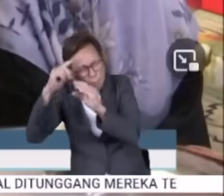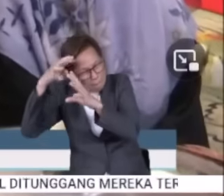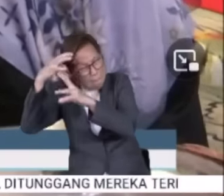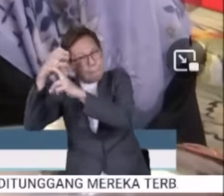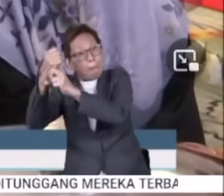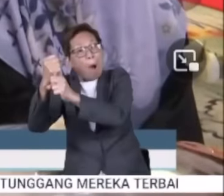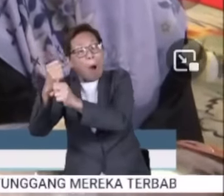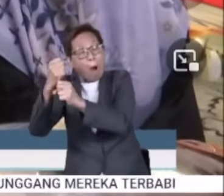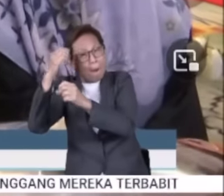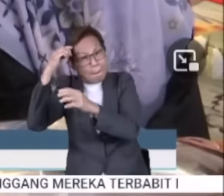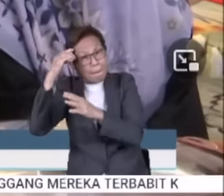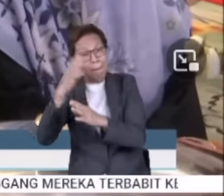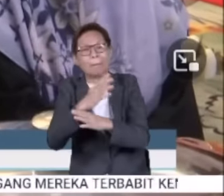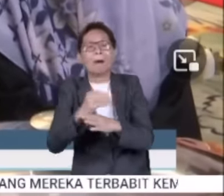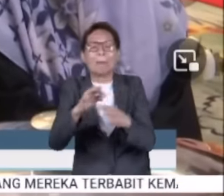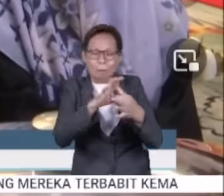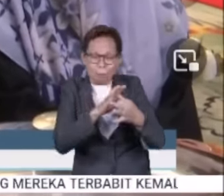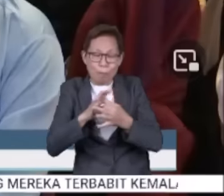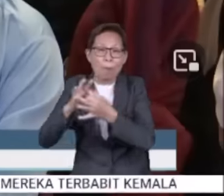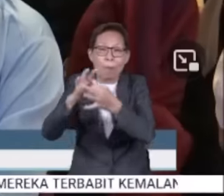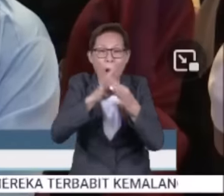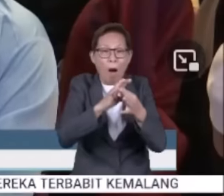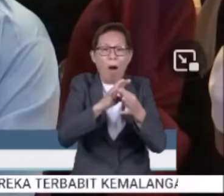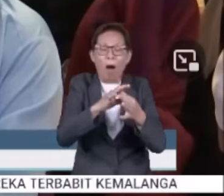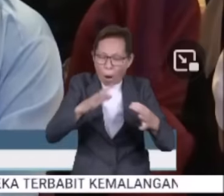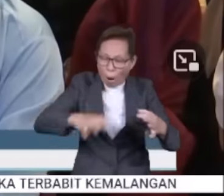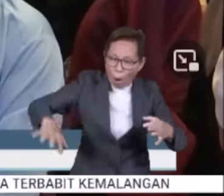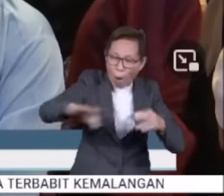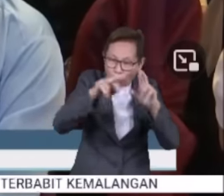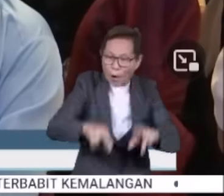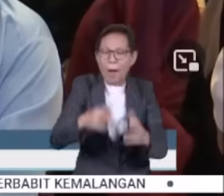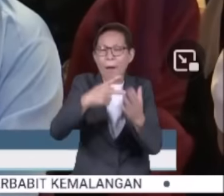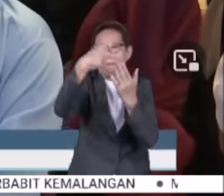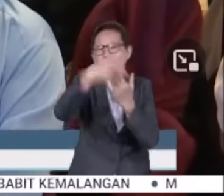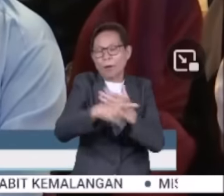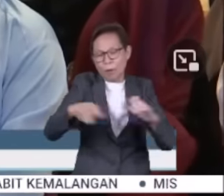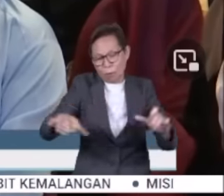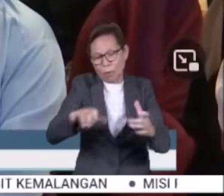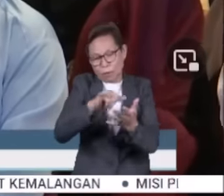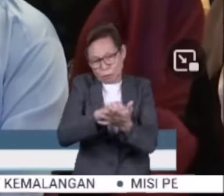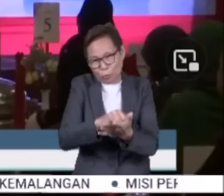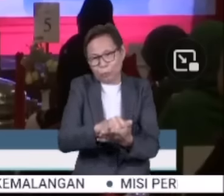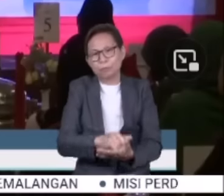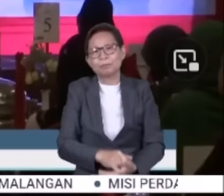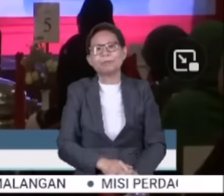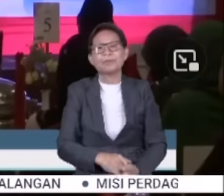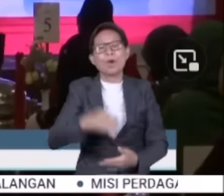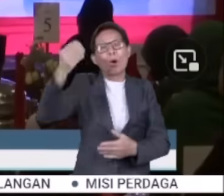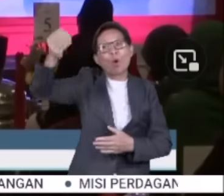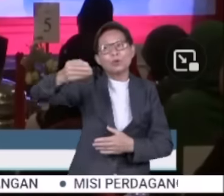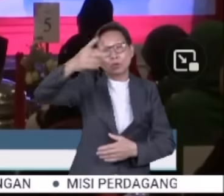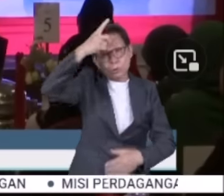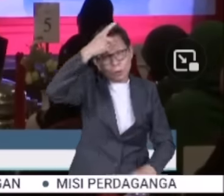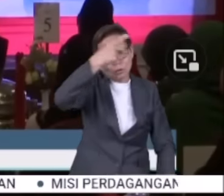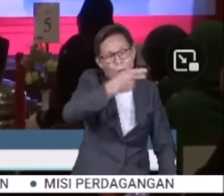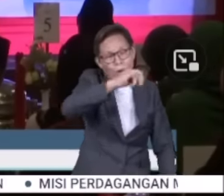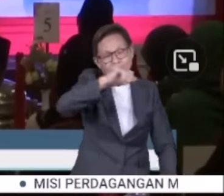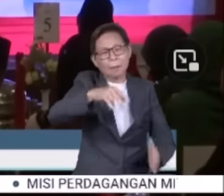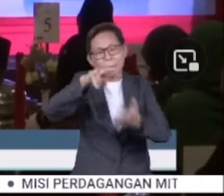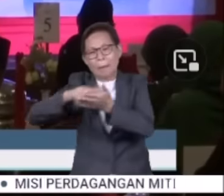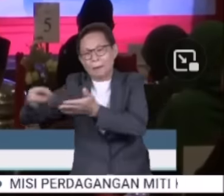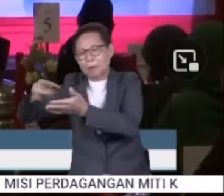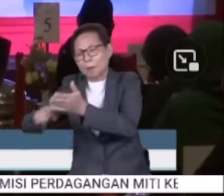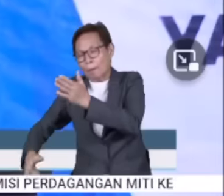kerjasama dan nilai kebersamaan dalam kalangan rakyat menerusi inisiatif dijalankan. Demikian ucapan Datuk Haji Ji